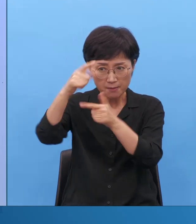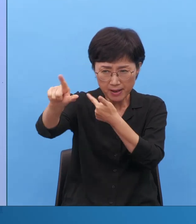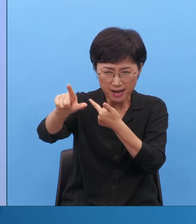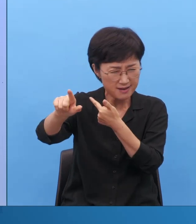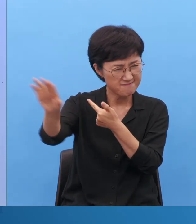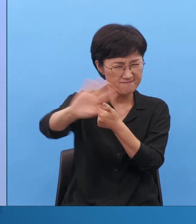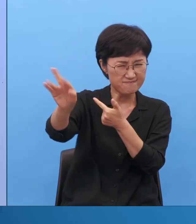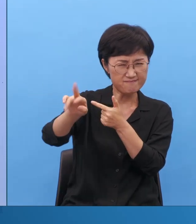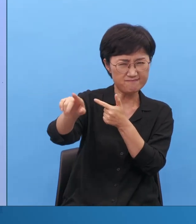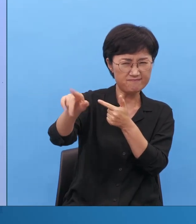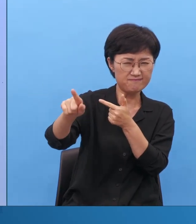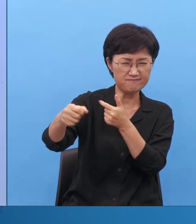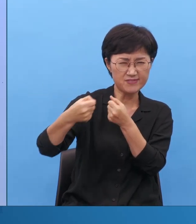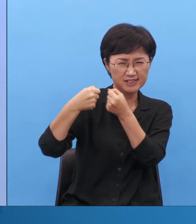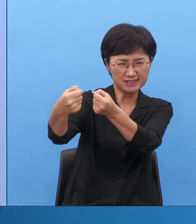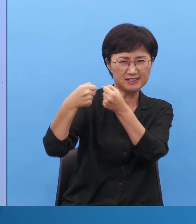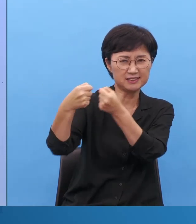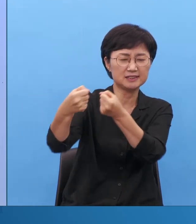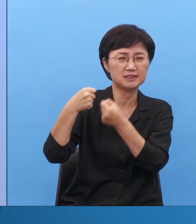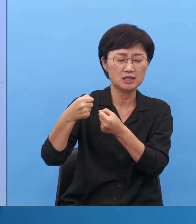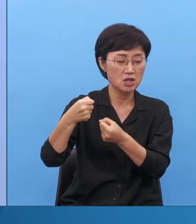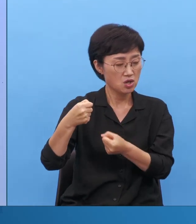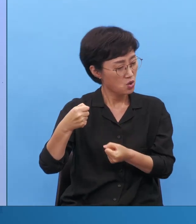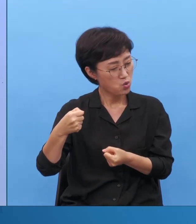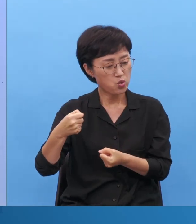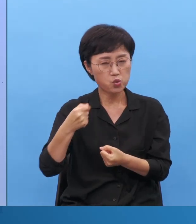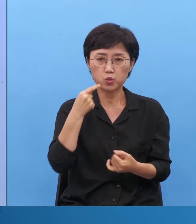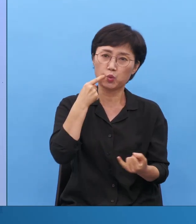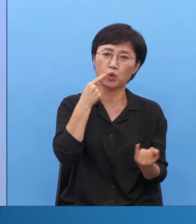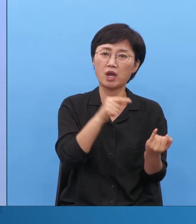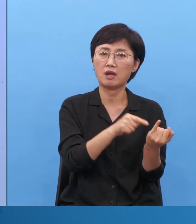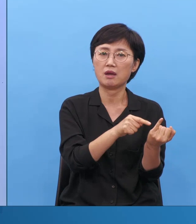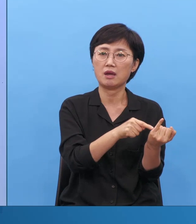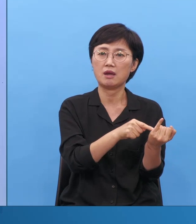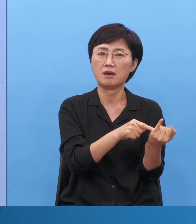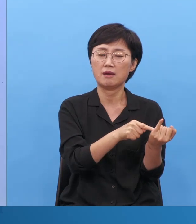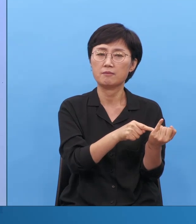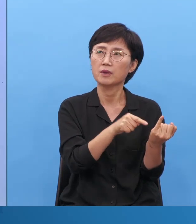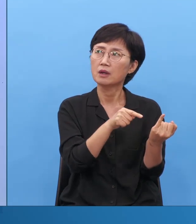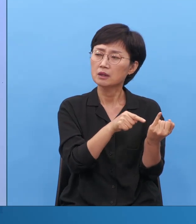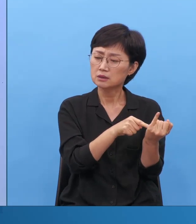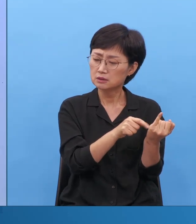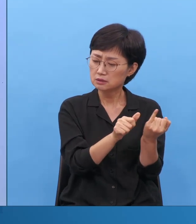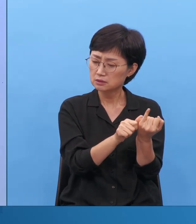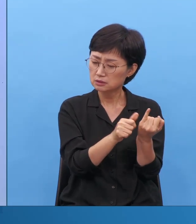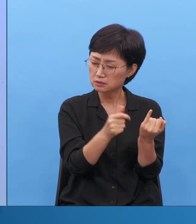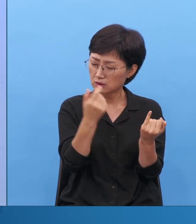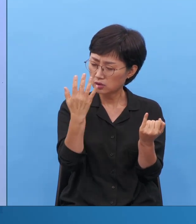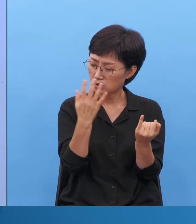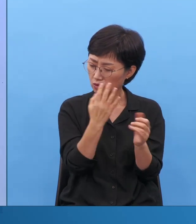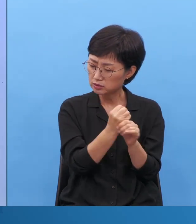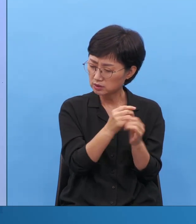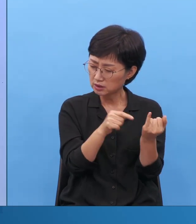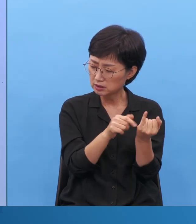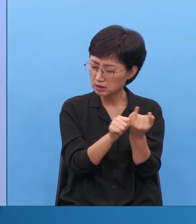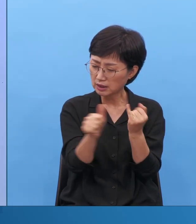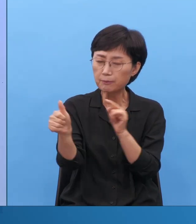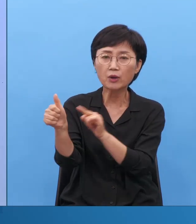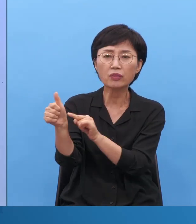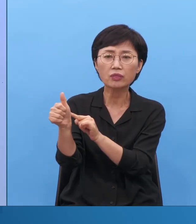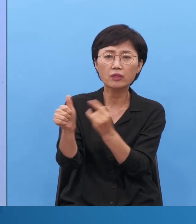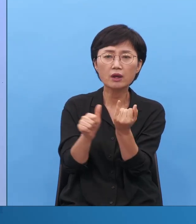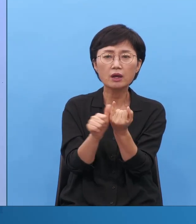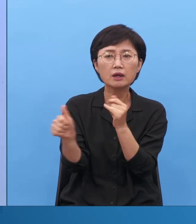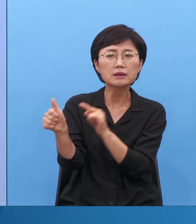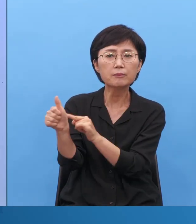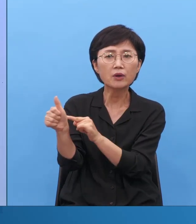has some kind of strange 한 mission. 번은 제가 어릴 때 예배 드리고 있는데 그 남편이 방석을 막 설교하는